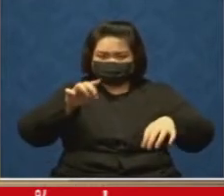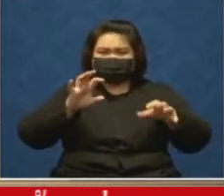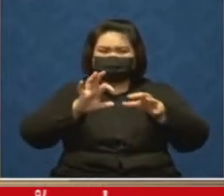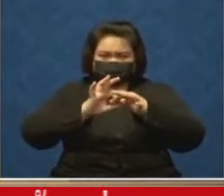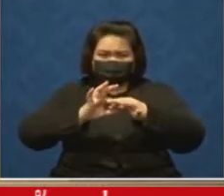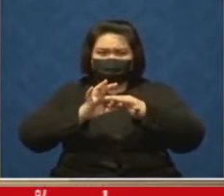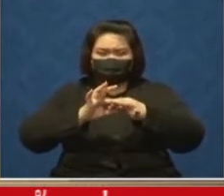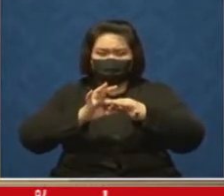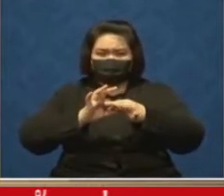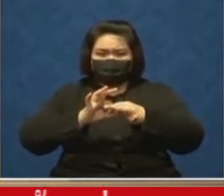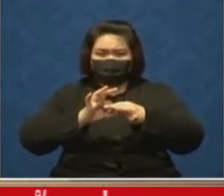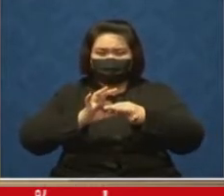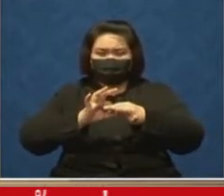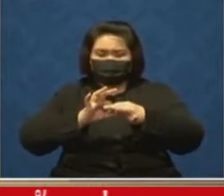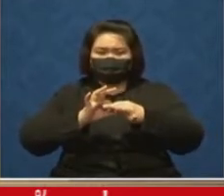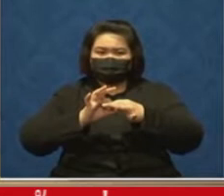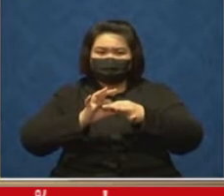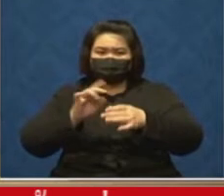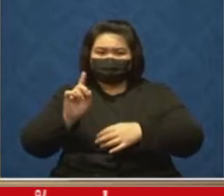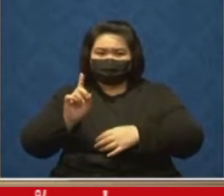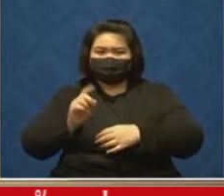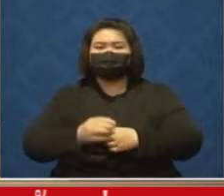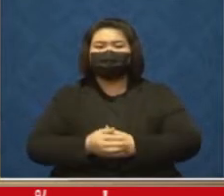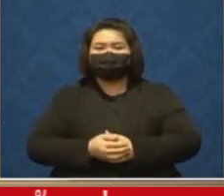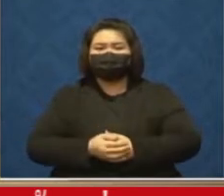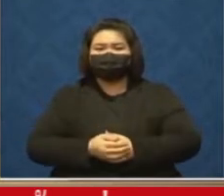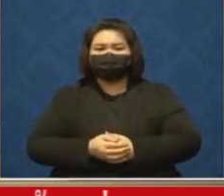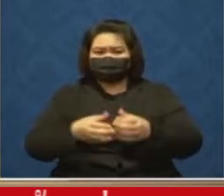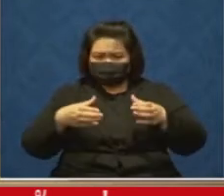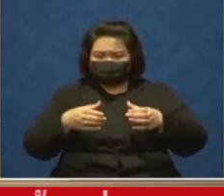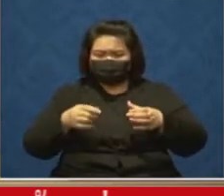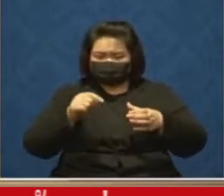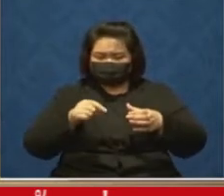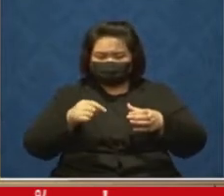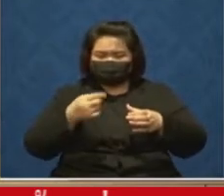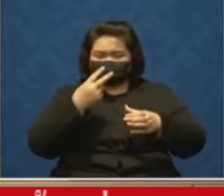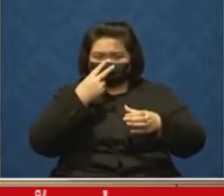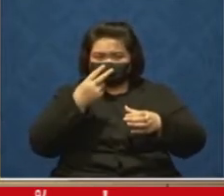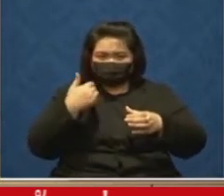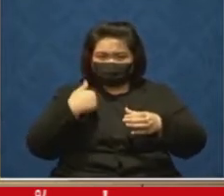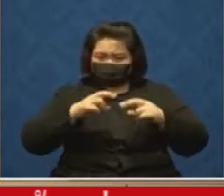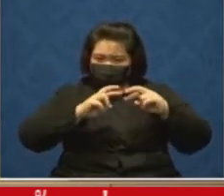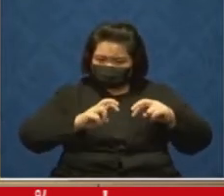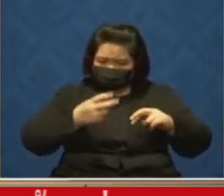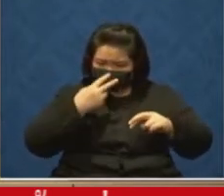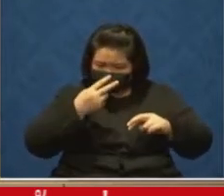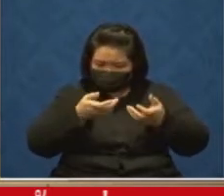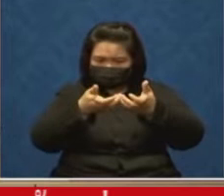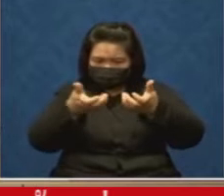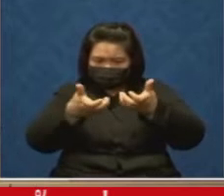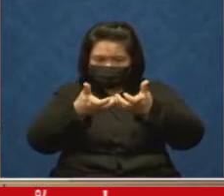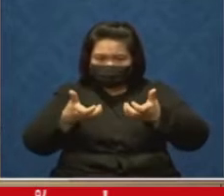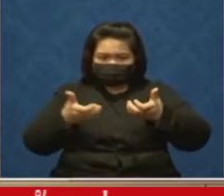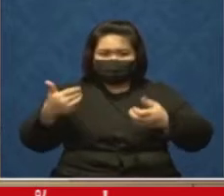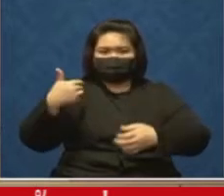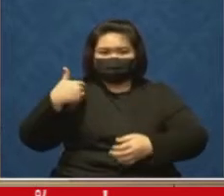องและโยเฉพาะอย่างยิ่งนะครับส่วนเกี่ยวข้อง กับแก้งทั้งหมดเราสามารถที่แกะจะแก้ออกมาได้เลยครัเป็น